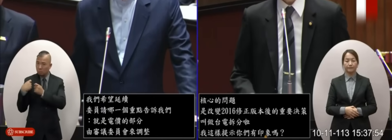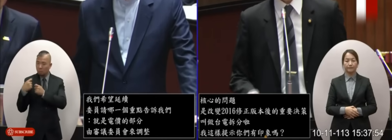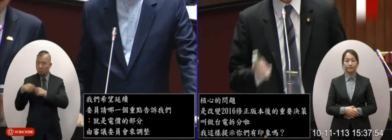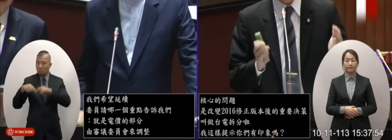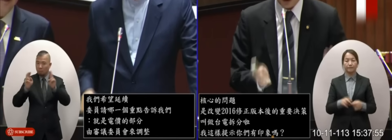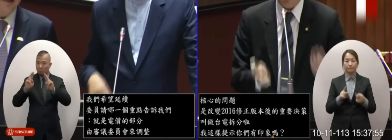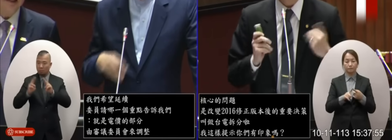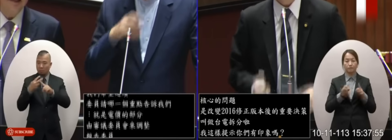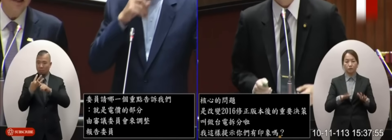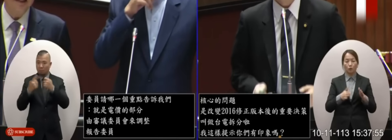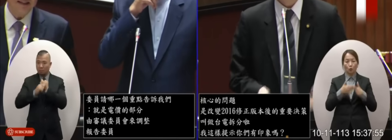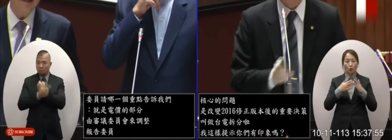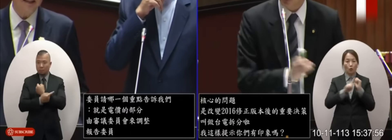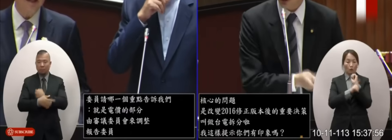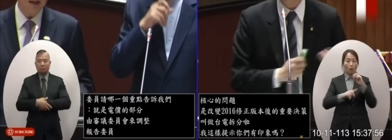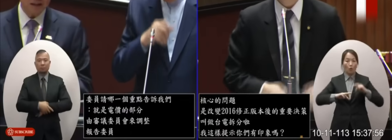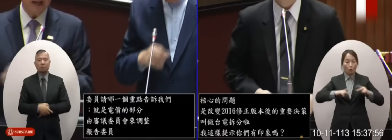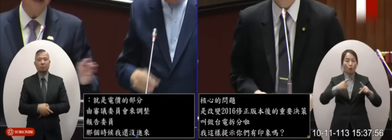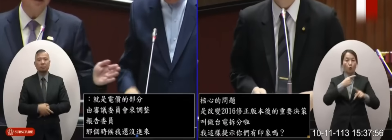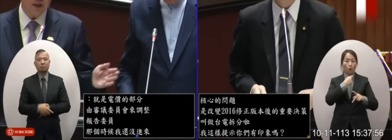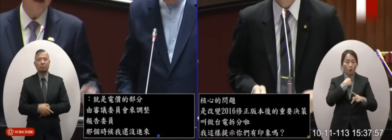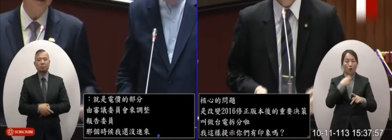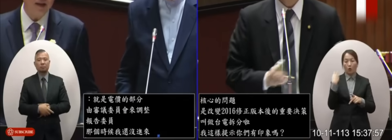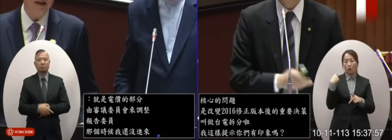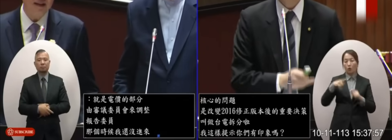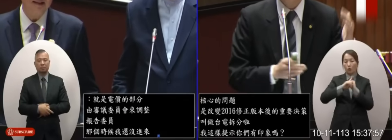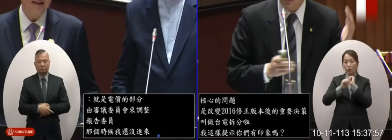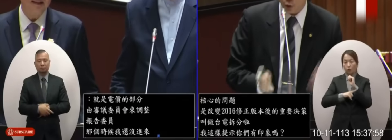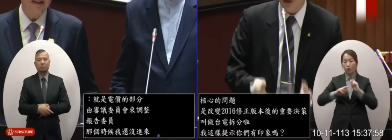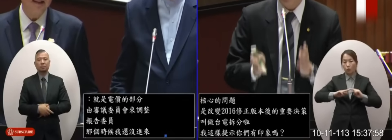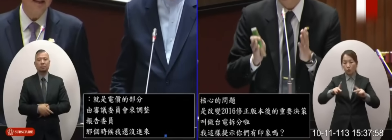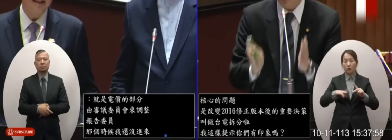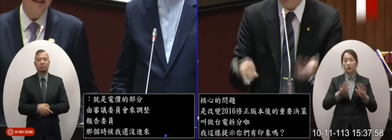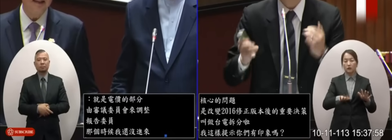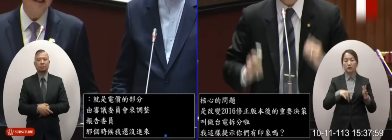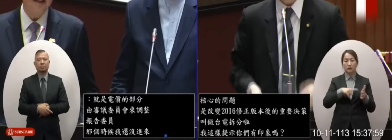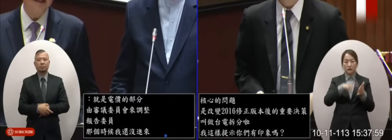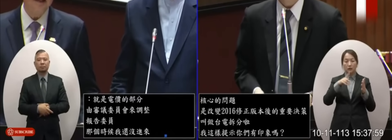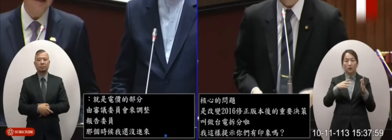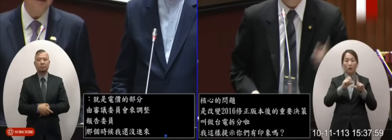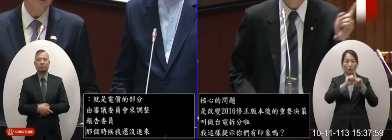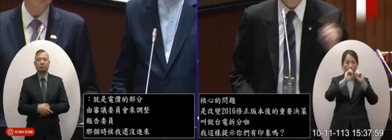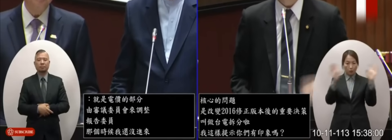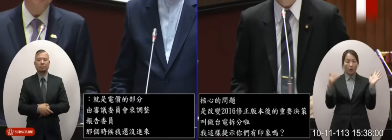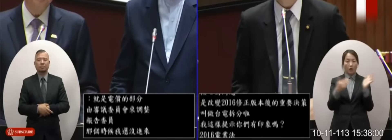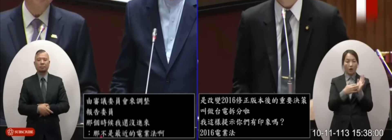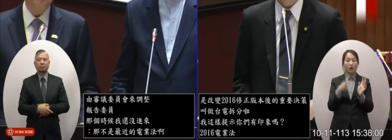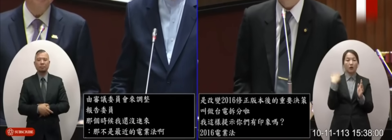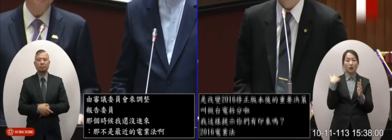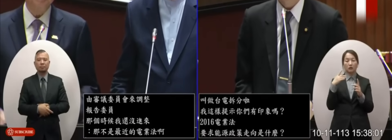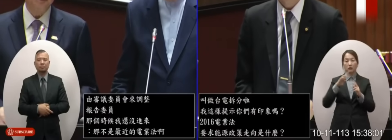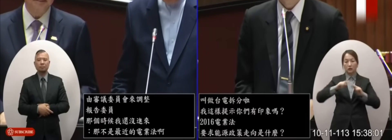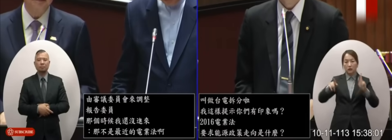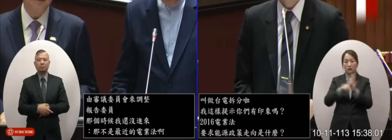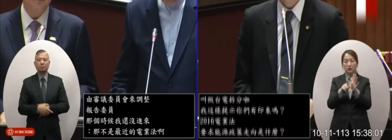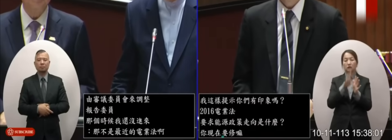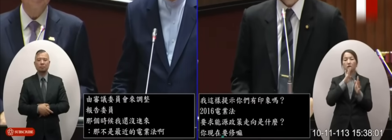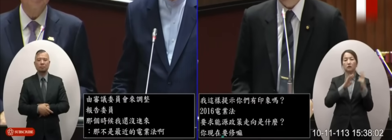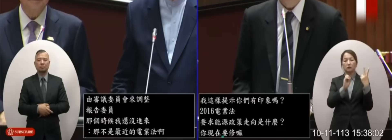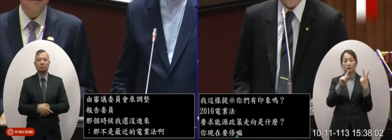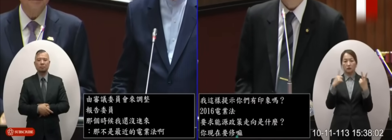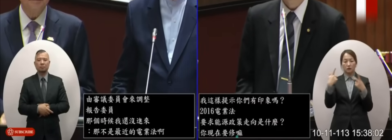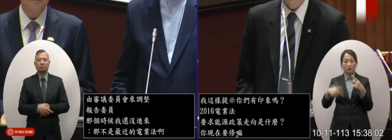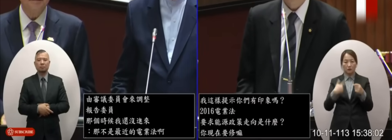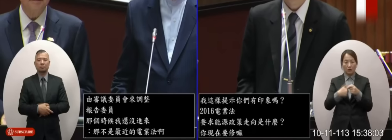啊。对，你现在要修嘛，表示你要修旧的，对不对？ 对呀、啊，对、啊。 最近除了这一次马上公告要修正之外，上一次是2016年修的。嗯。